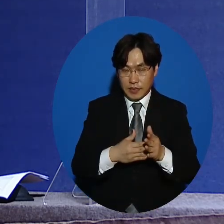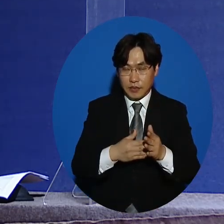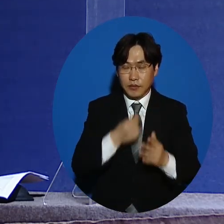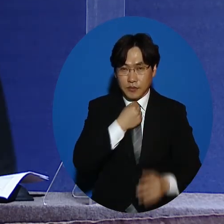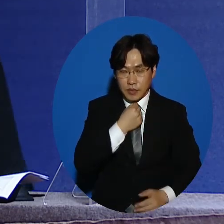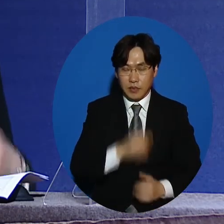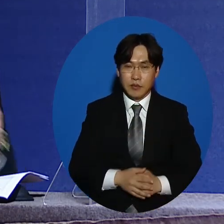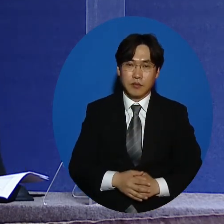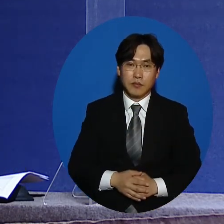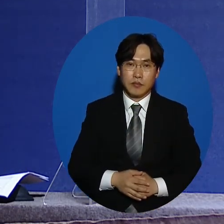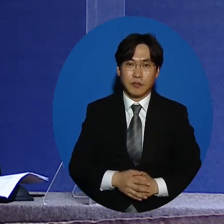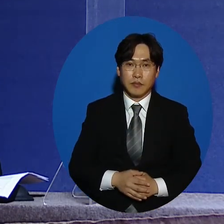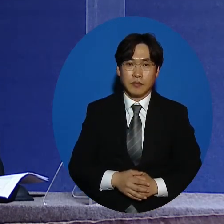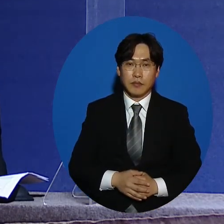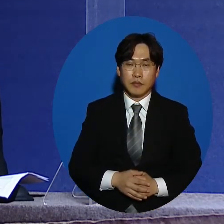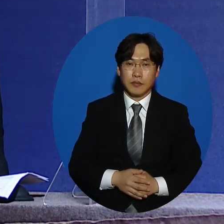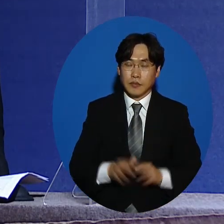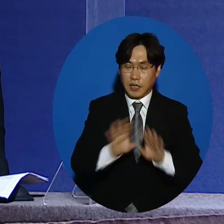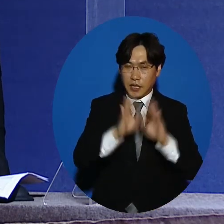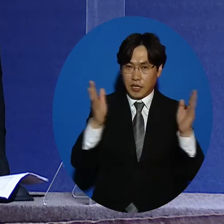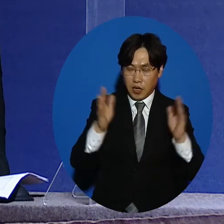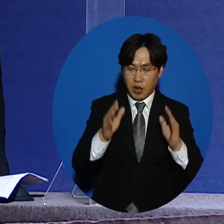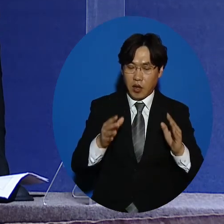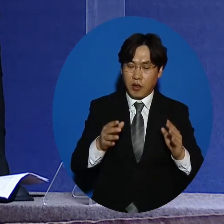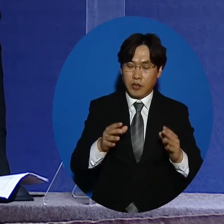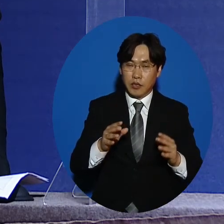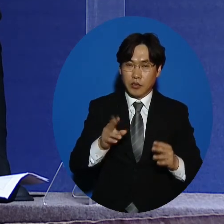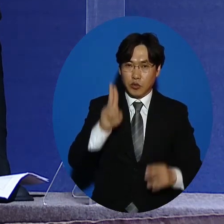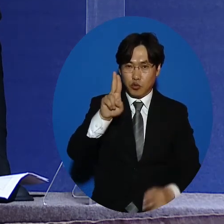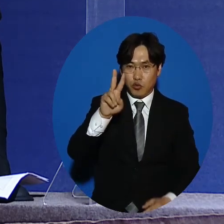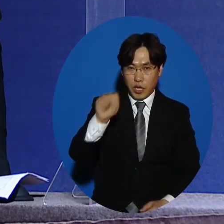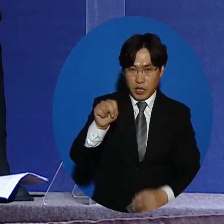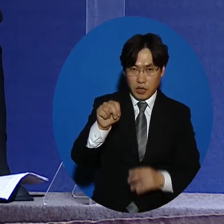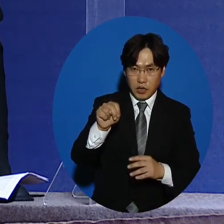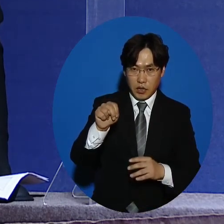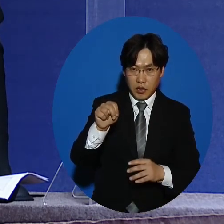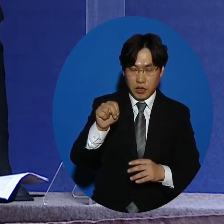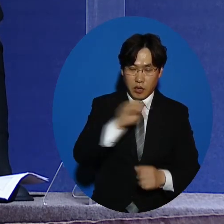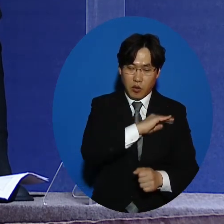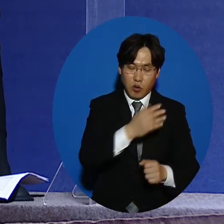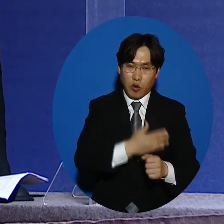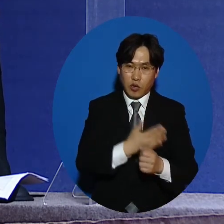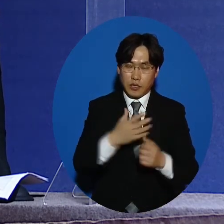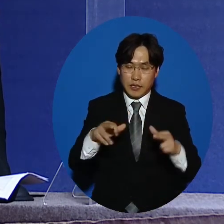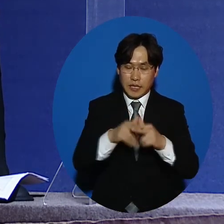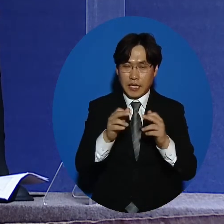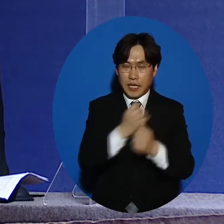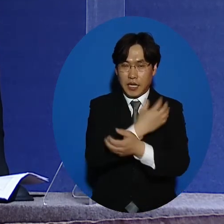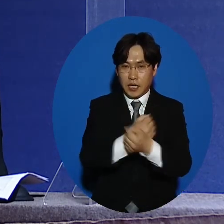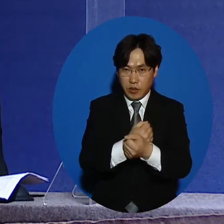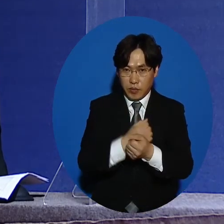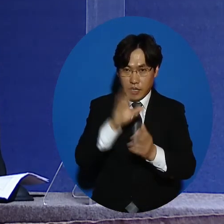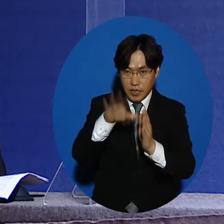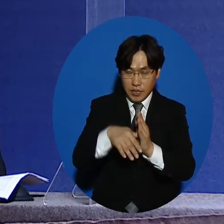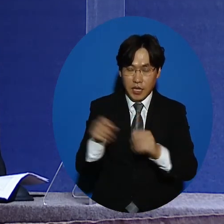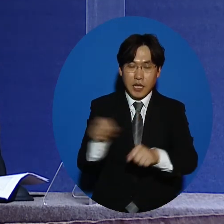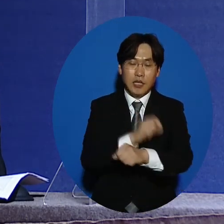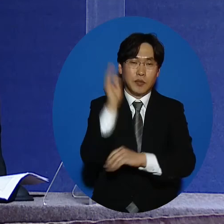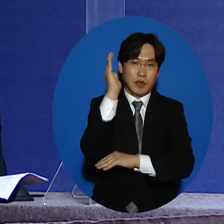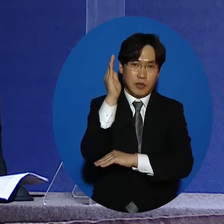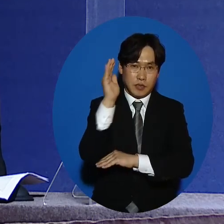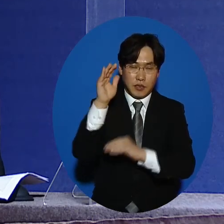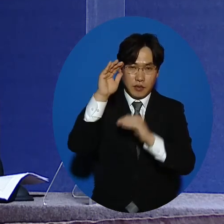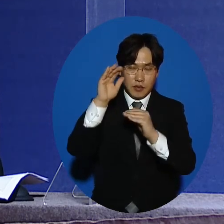오프닝 할 때 오준 그 장애인 국제 권리 협약 이사 유엔 대사하셨던 분이 특별 연설을